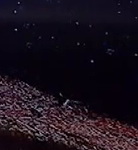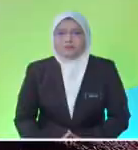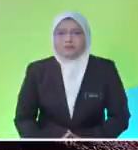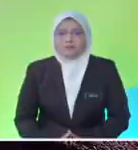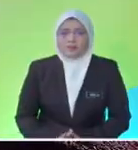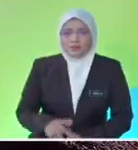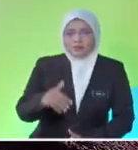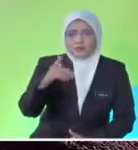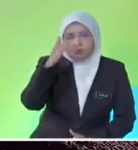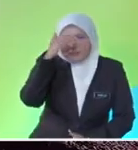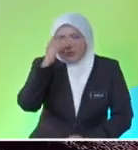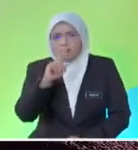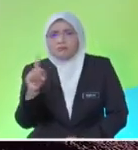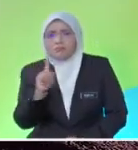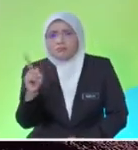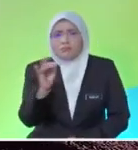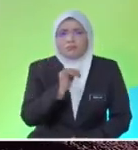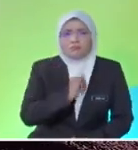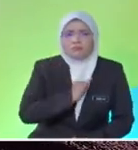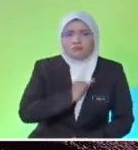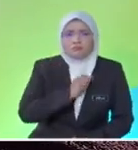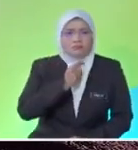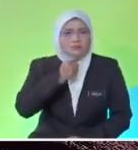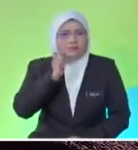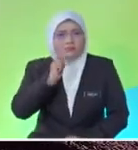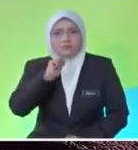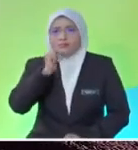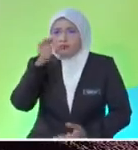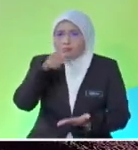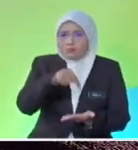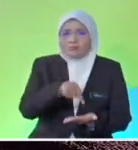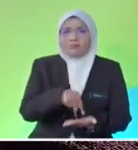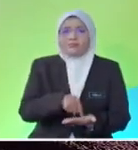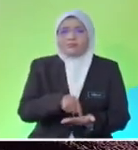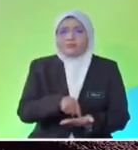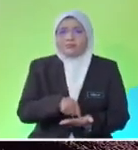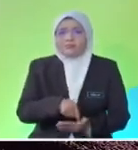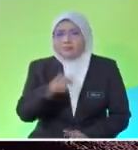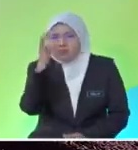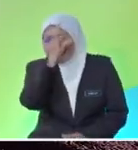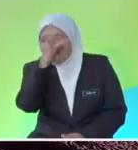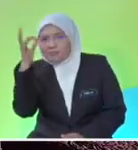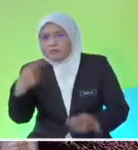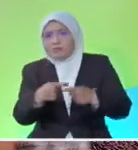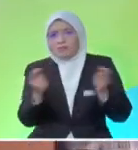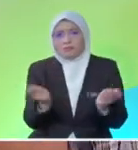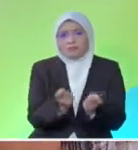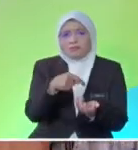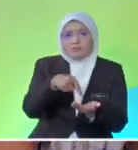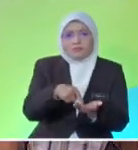Eh, dekat mana saya? Tadi bukan dekat sini. Tak tahu ni tempatnya dekat mana